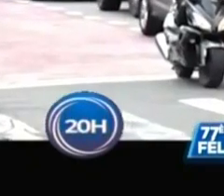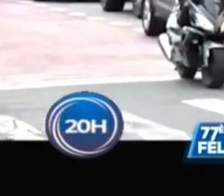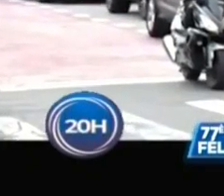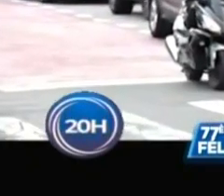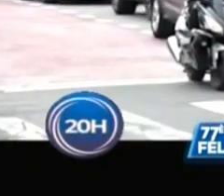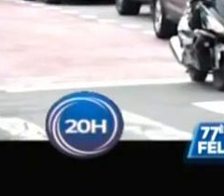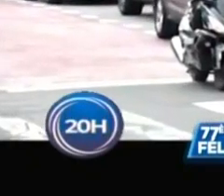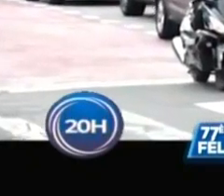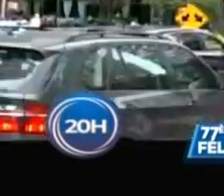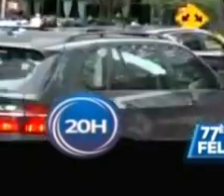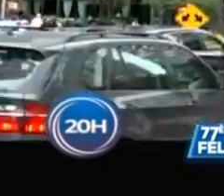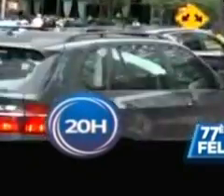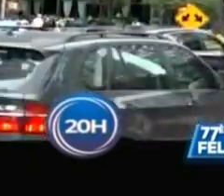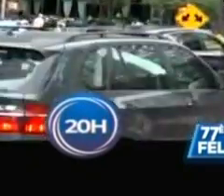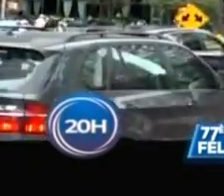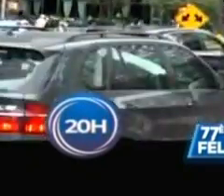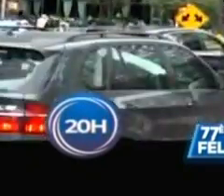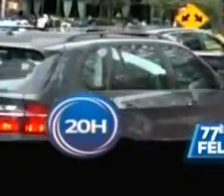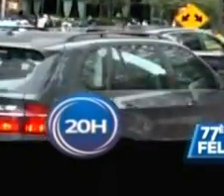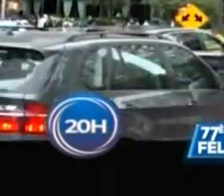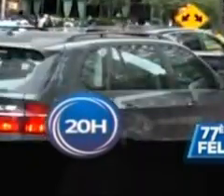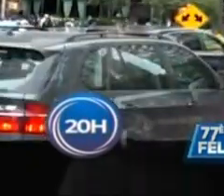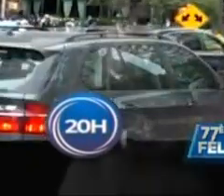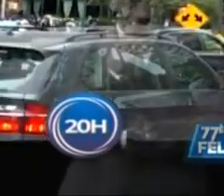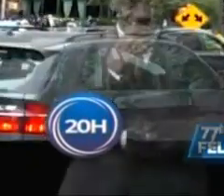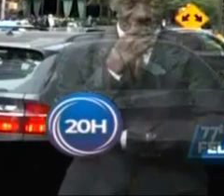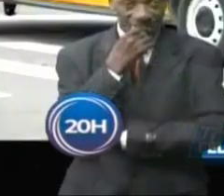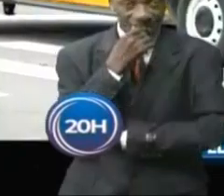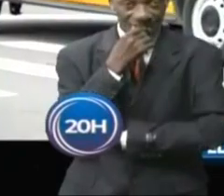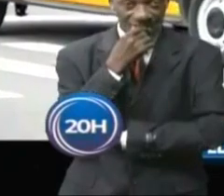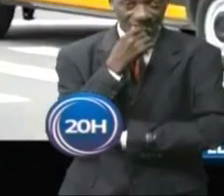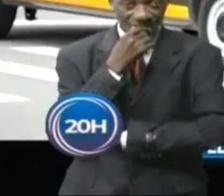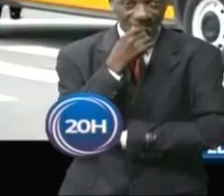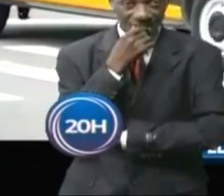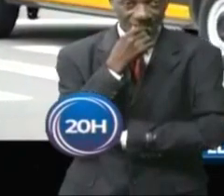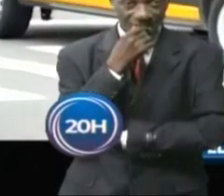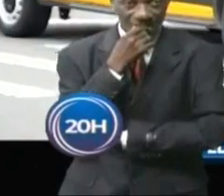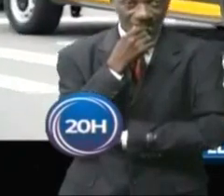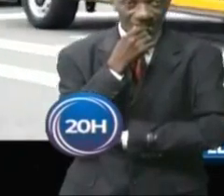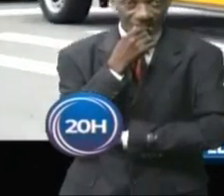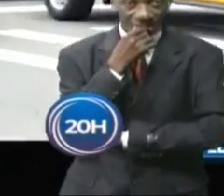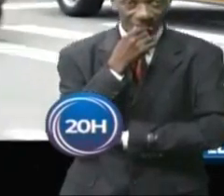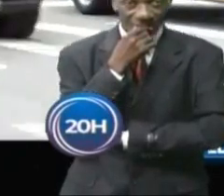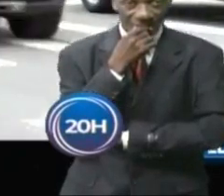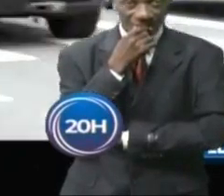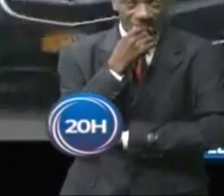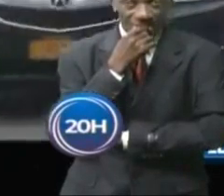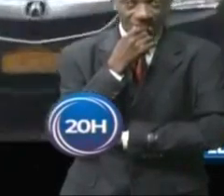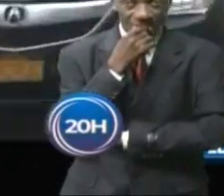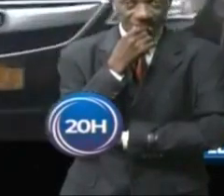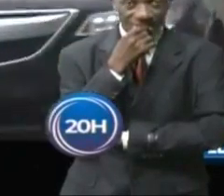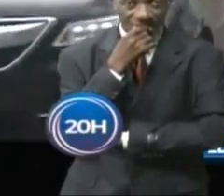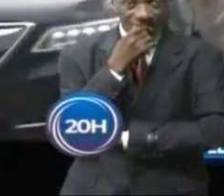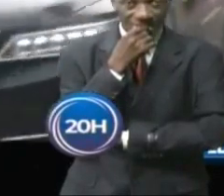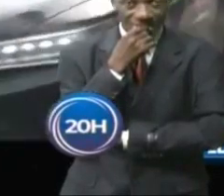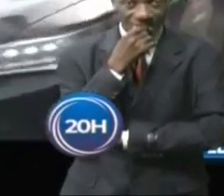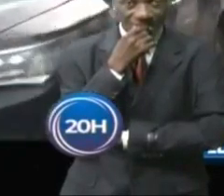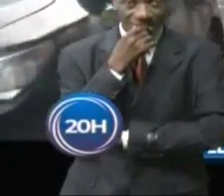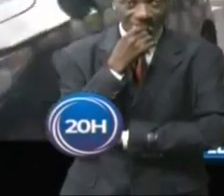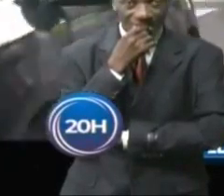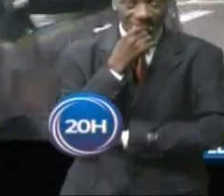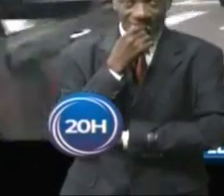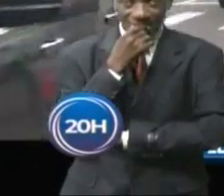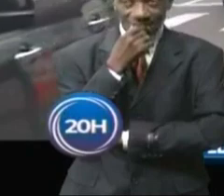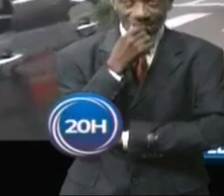Unies. Les chefs d'État et de gouvernement du monde entier viennent participer au débat général, un acte qui